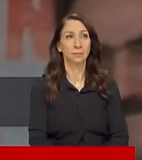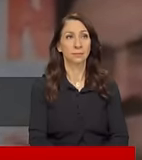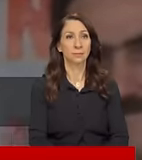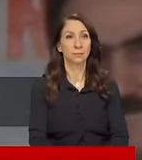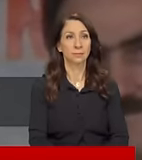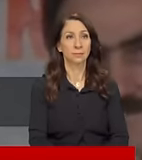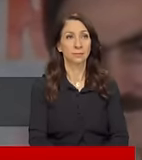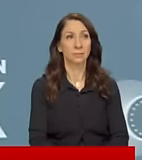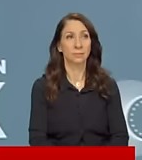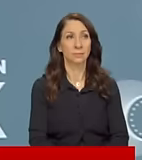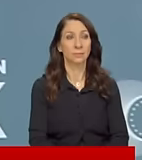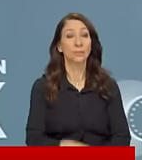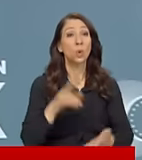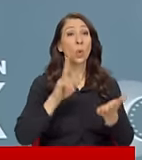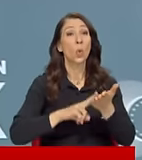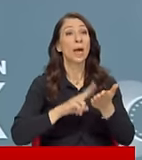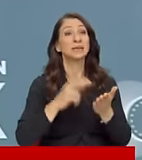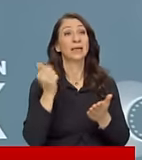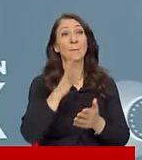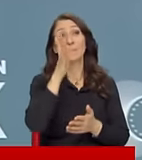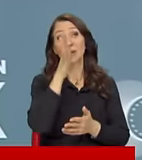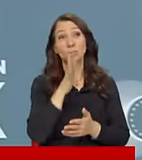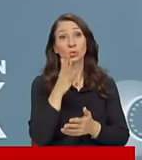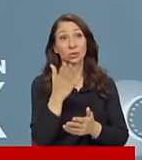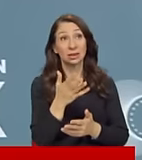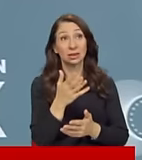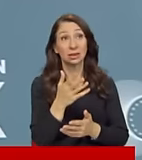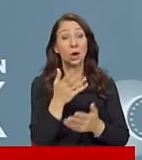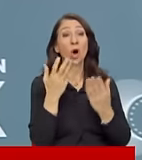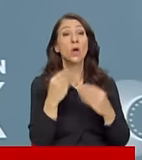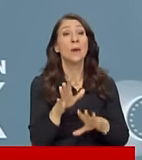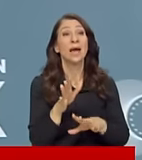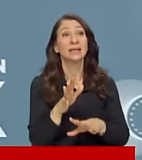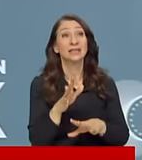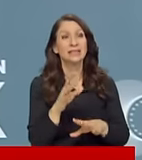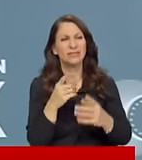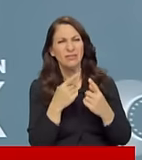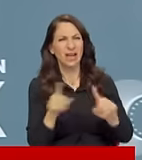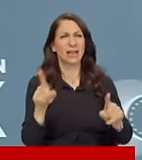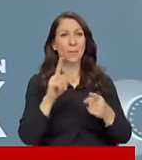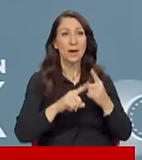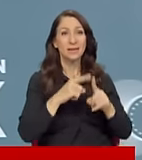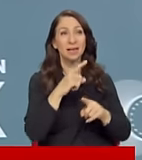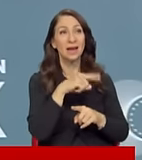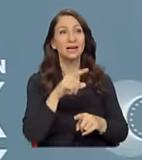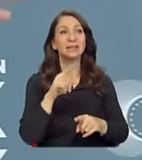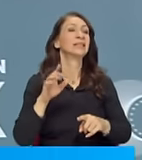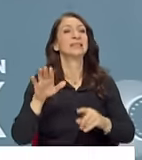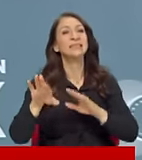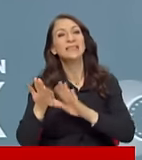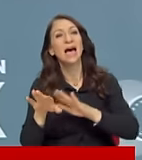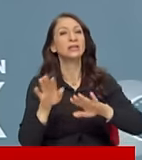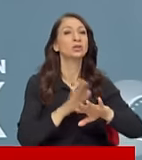516.800'e yükseldi. Üye sayısı 500 ili bulmayan marjinal partiler sağ